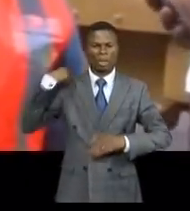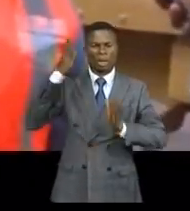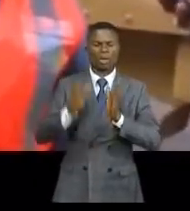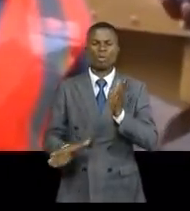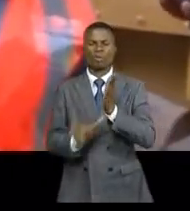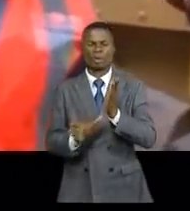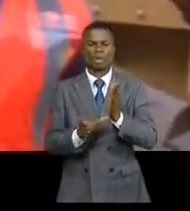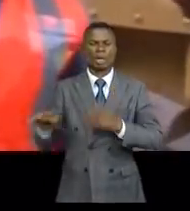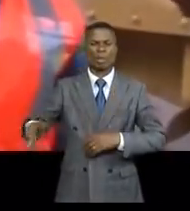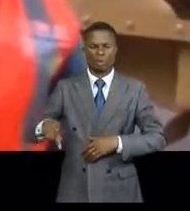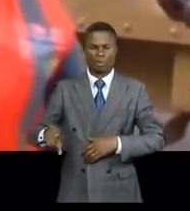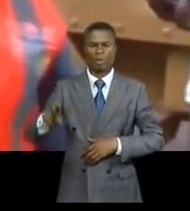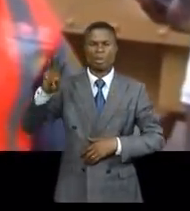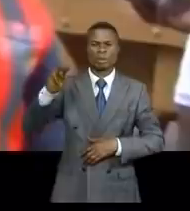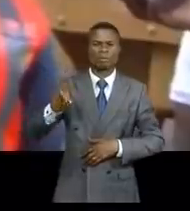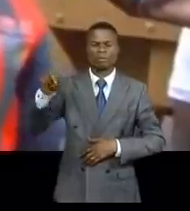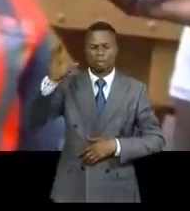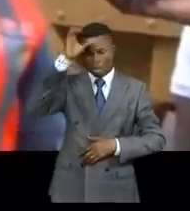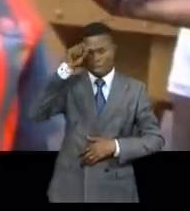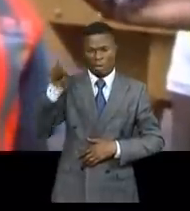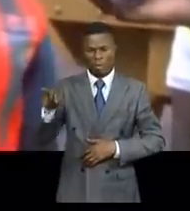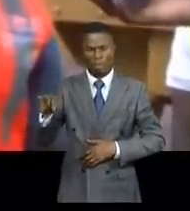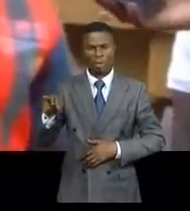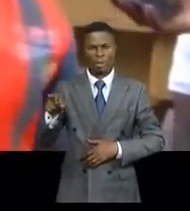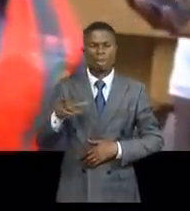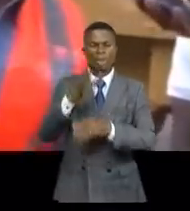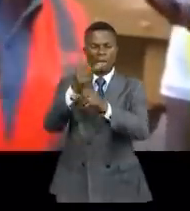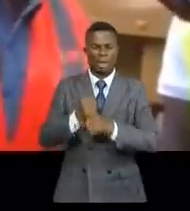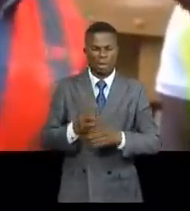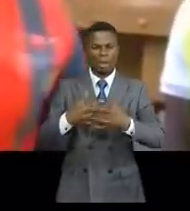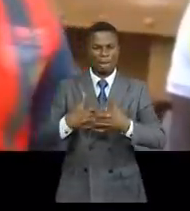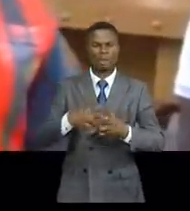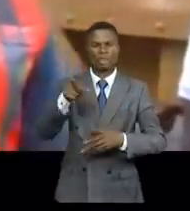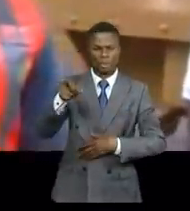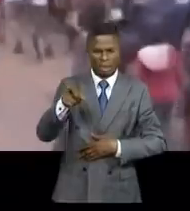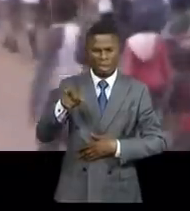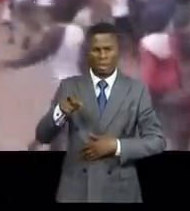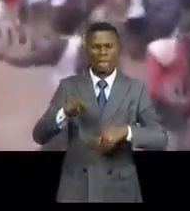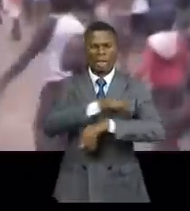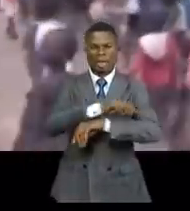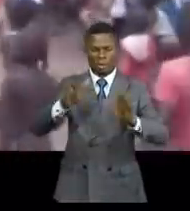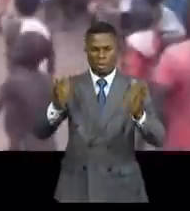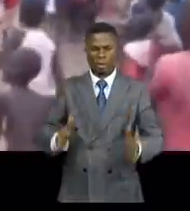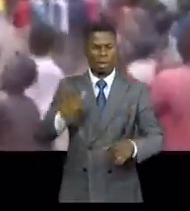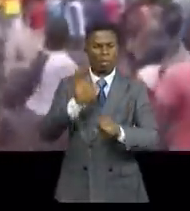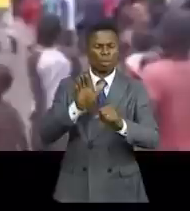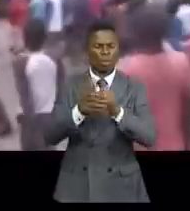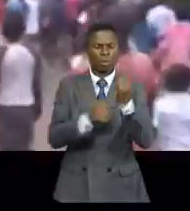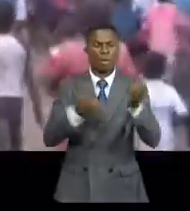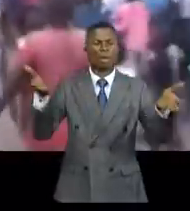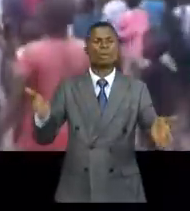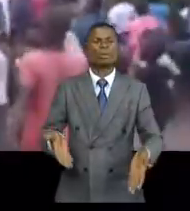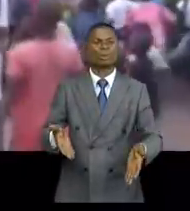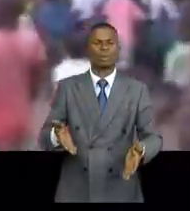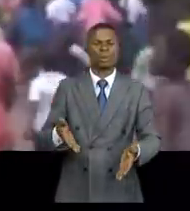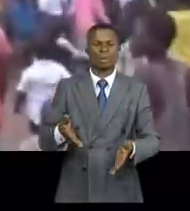intérimaire de la province du Maïndoumbé, ingénieur Ignace Ngara, qui a réceptionné ces matériels. C'était en présence d'une foule immense,